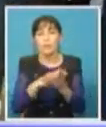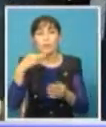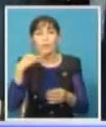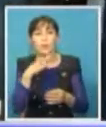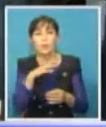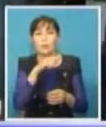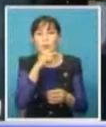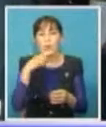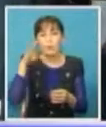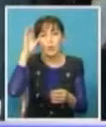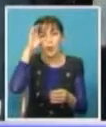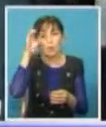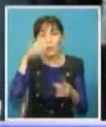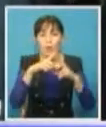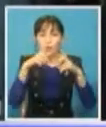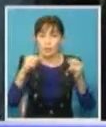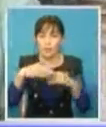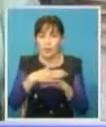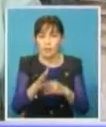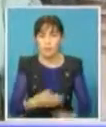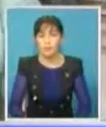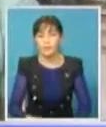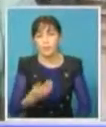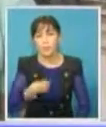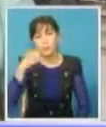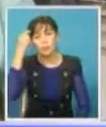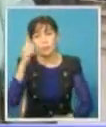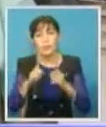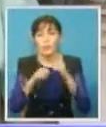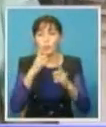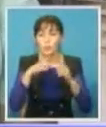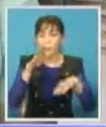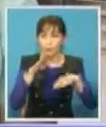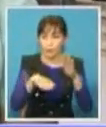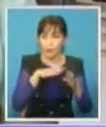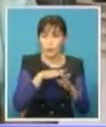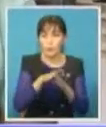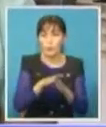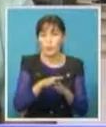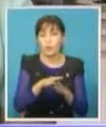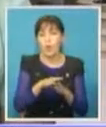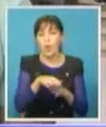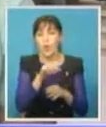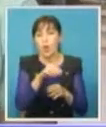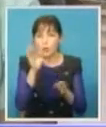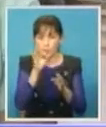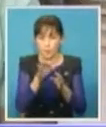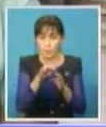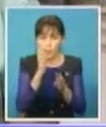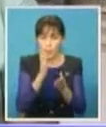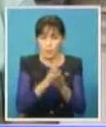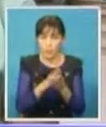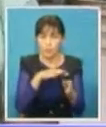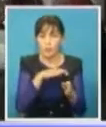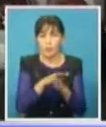аймақтарда орыс, тәжік, өзбек мектептері де ашылған. Біздің ойымызша форум өз дәрежесіне жетті, өз мақсатына жетті, өте жақсы ұйымдасқан